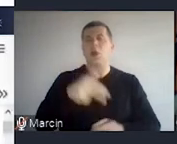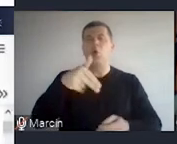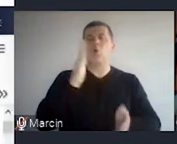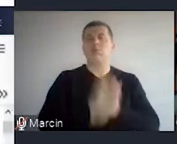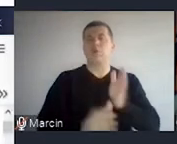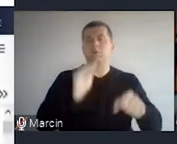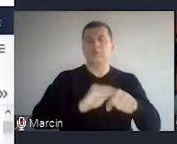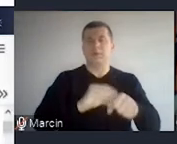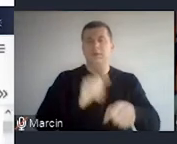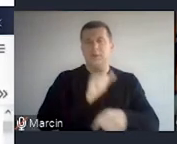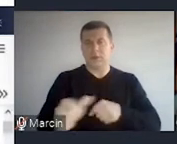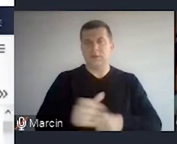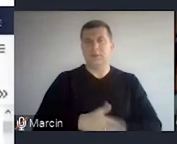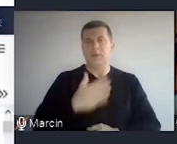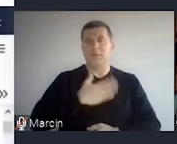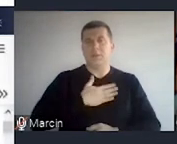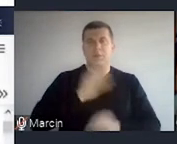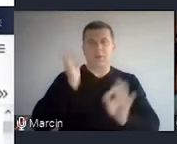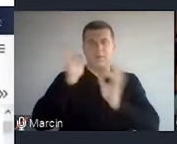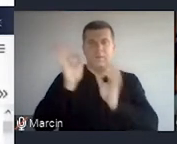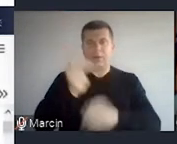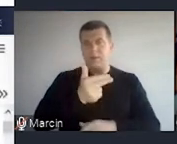metody są, mamy informacje